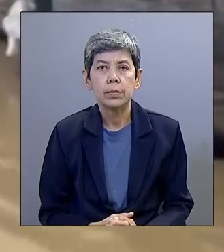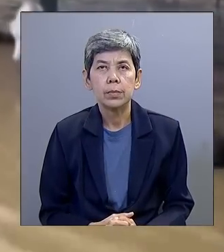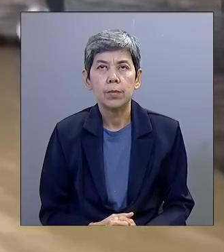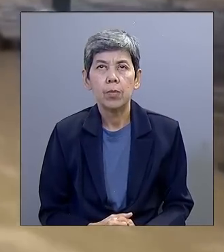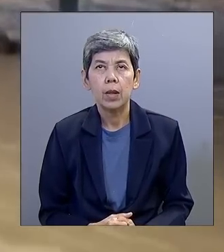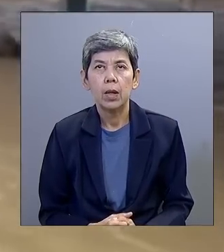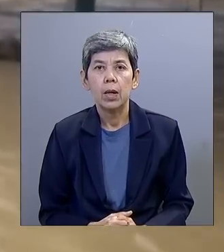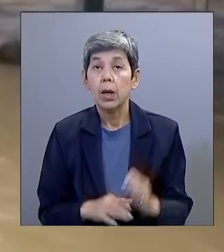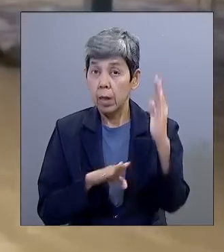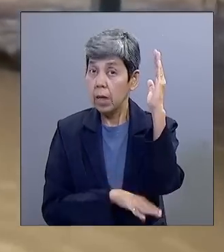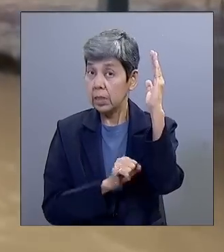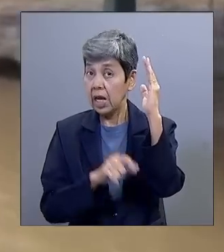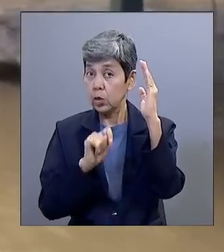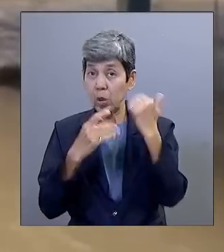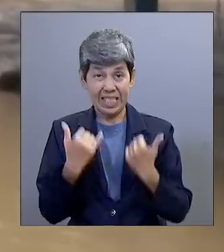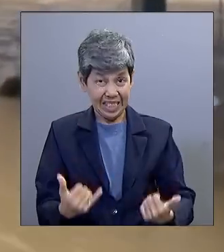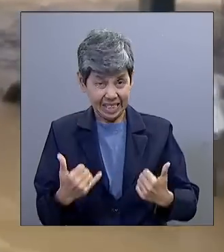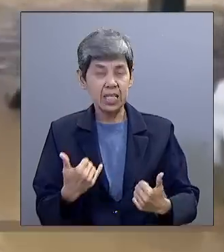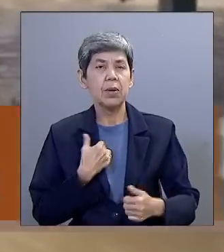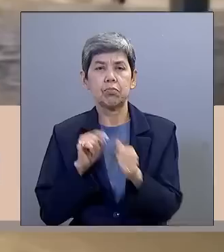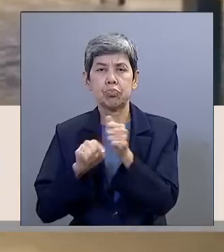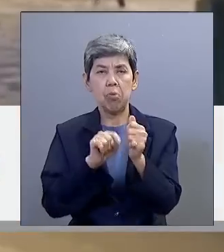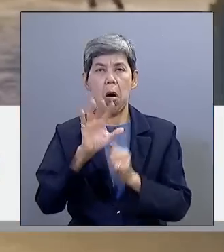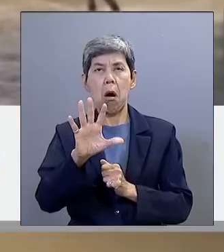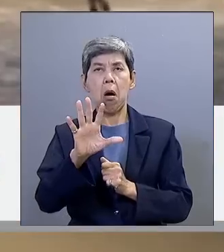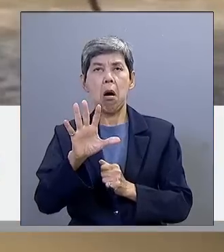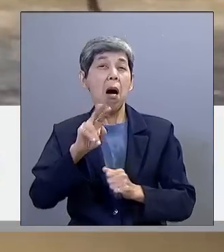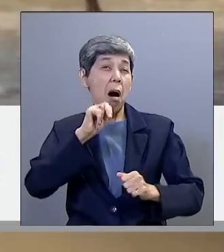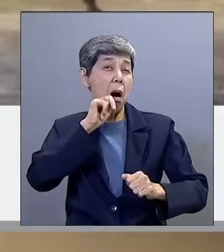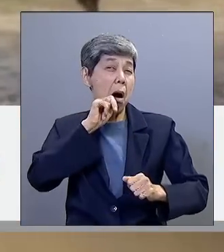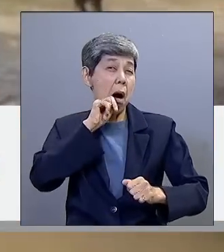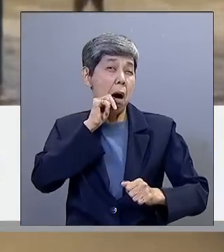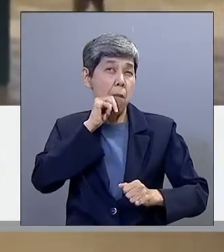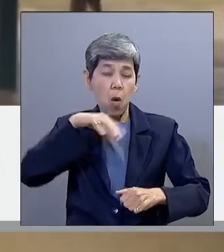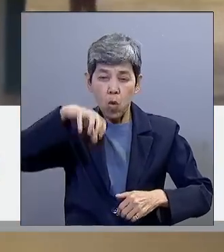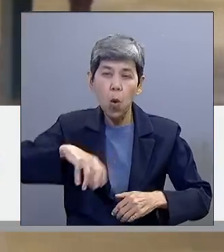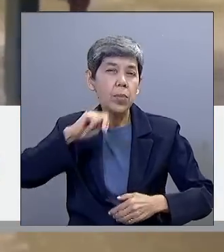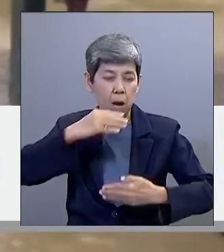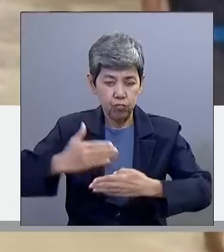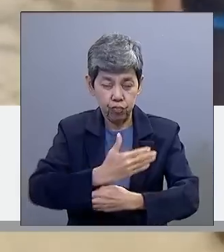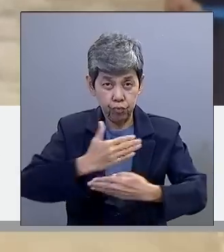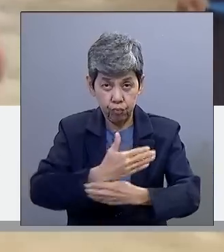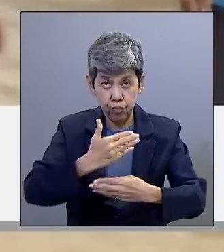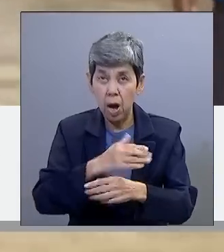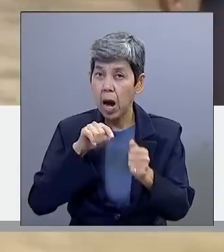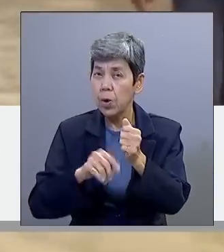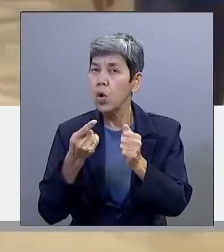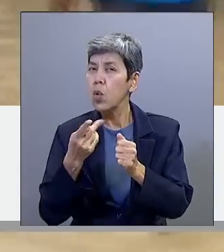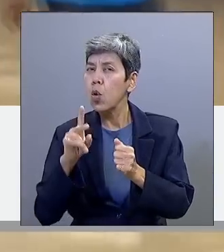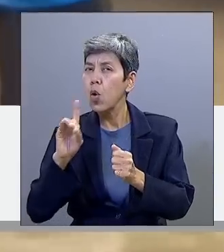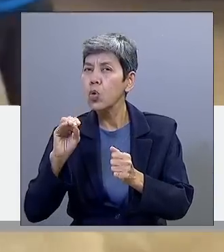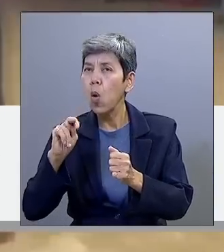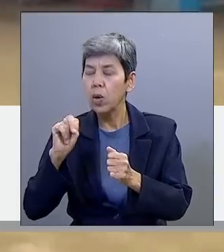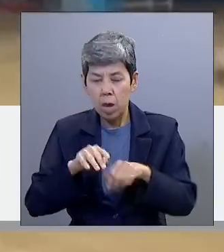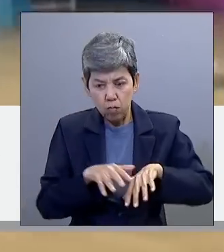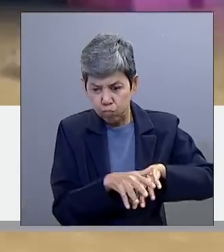และที่จังหวัดสตูลนะคะตอนนี้ก็มี5อำเภอค่ะที่น้ำจากชลประทานฝายดุสนในอำเภอควนโดนไหลเข้ามาใน